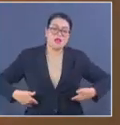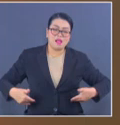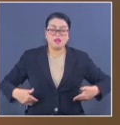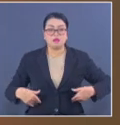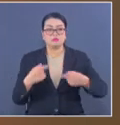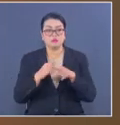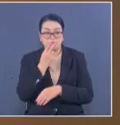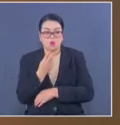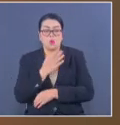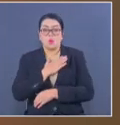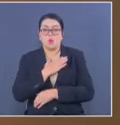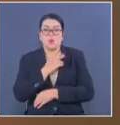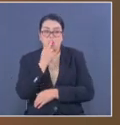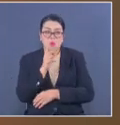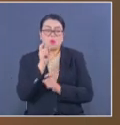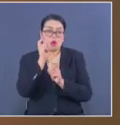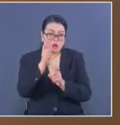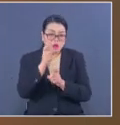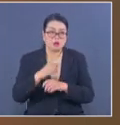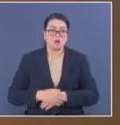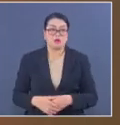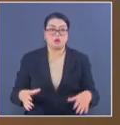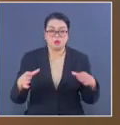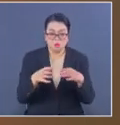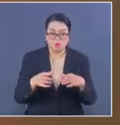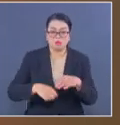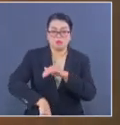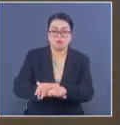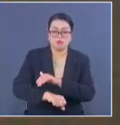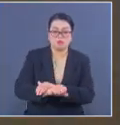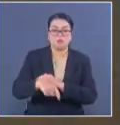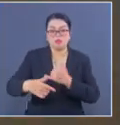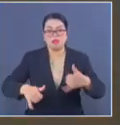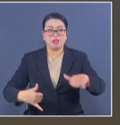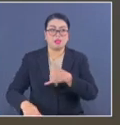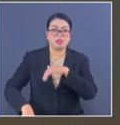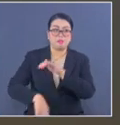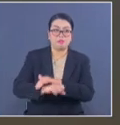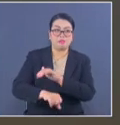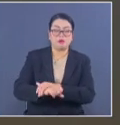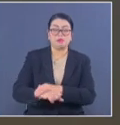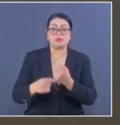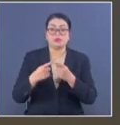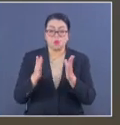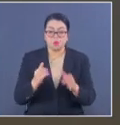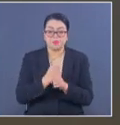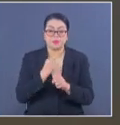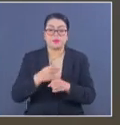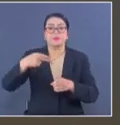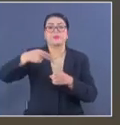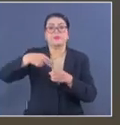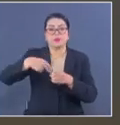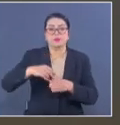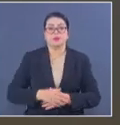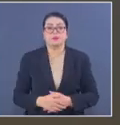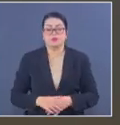ที่ดูเนี่ยเขาหวาดเสียวกันนะครับกลุ่มเด็กปั๊มกลุ่มนี้เล่นเตะบอลไฟที่กำลังลุกท่วมอยู่ตรงนี้ดูบอลลูกบอลเนี่ยนะ